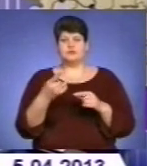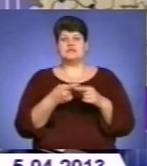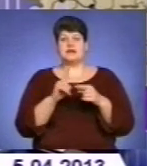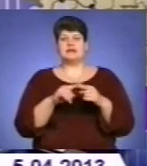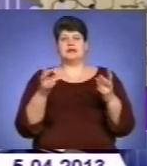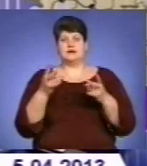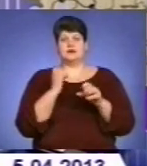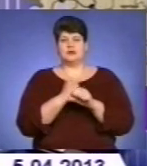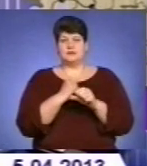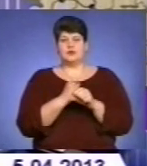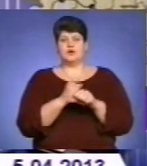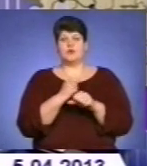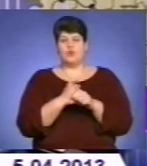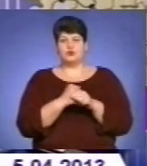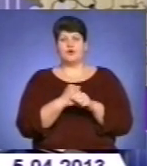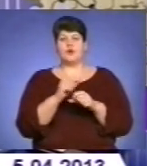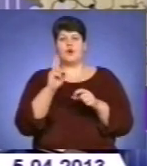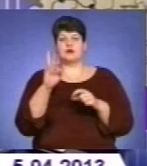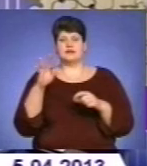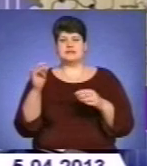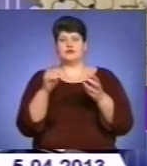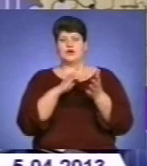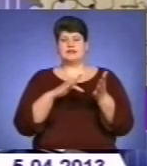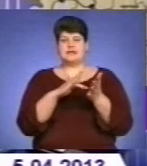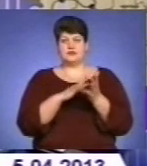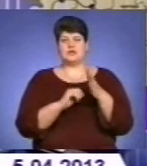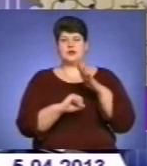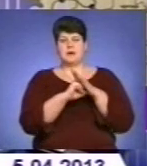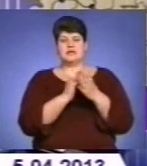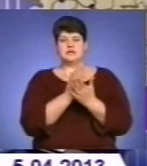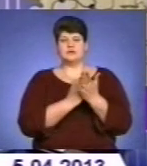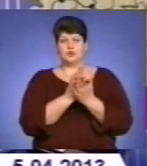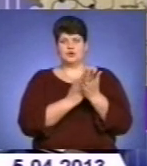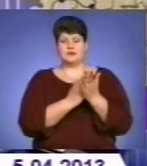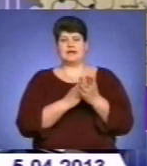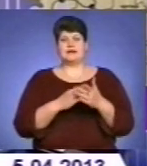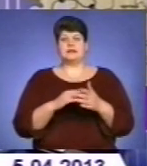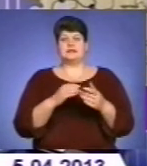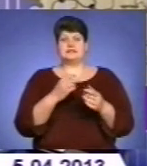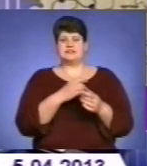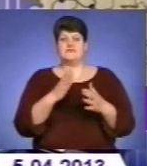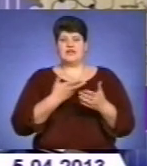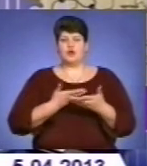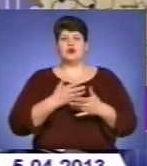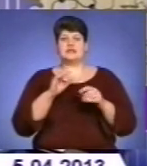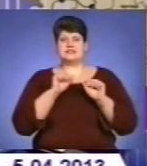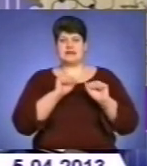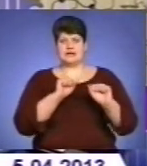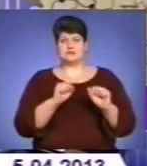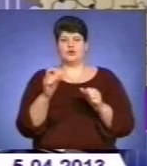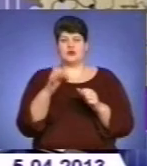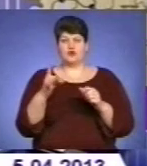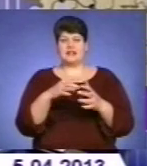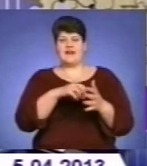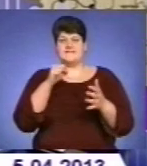роботу оперативного координаційного центру на базі служби цивільного захисту в районі, забезпечено необхідним обладнанням для відкачки